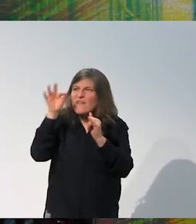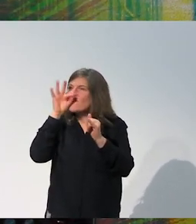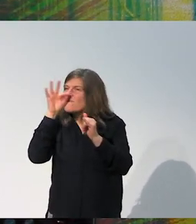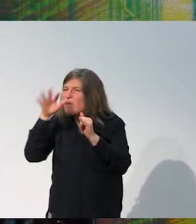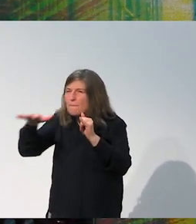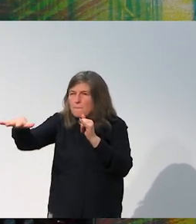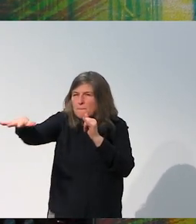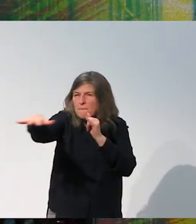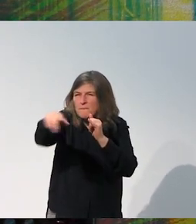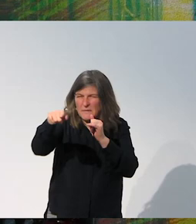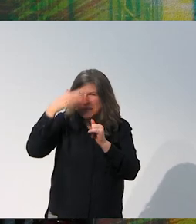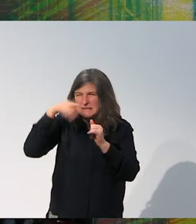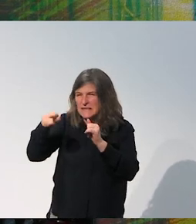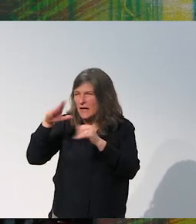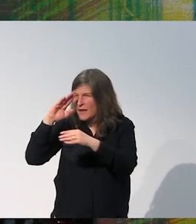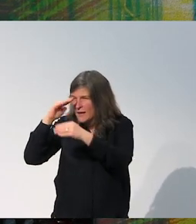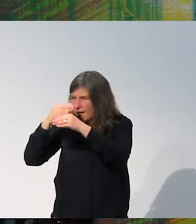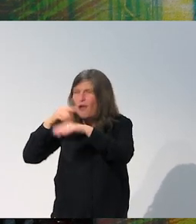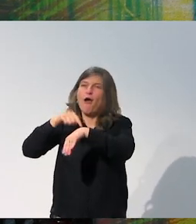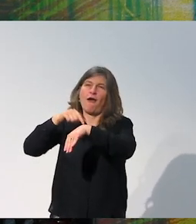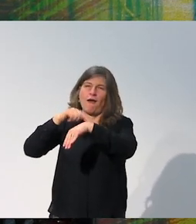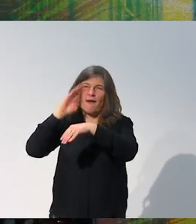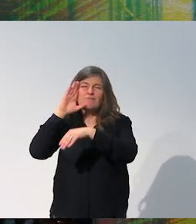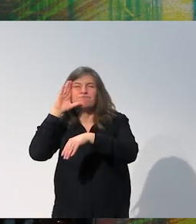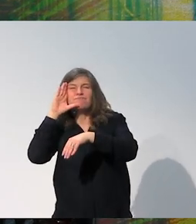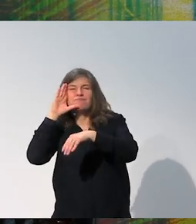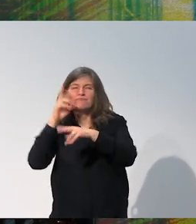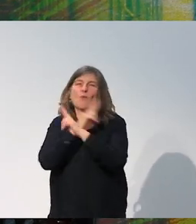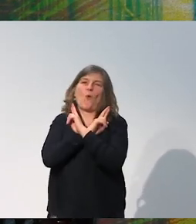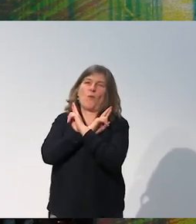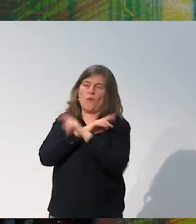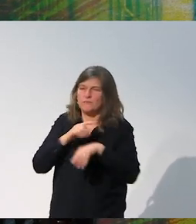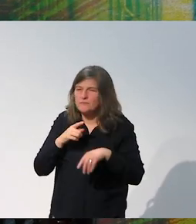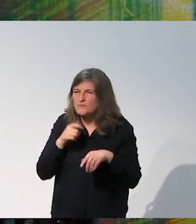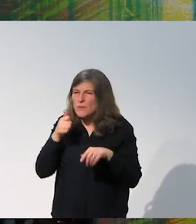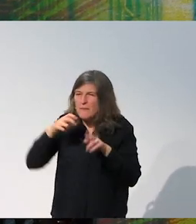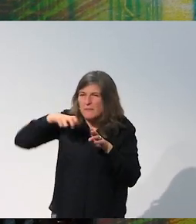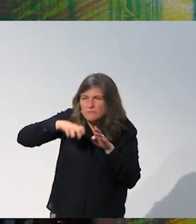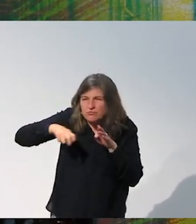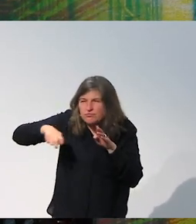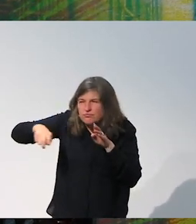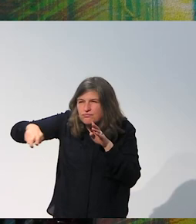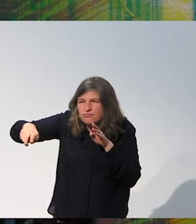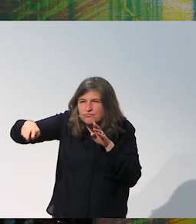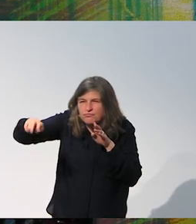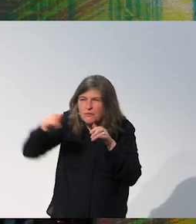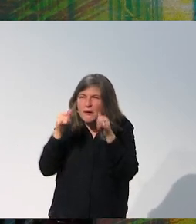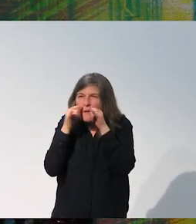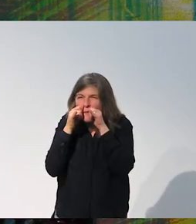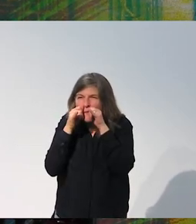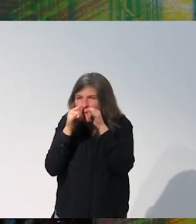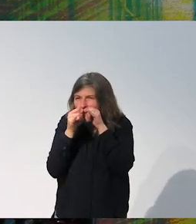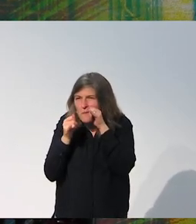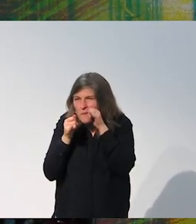de la sieste. Il trotte un grand détour sous les frondaisons, puis de la corne la plus rapprochée,